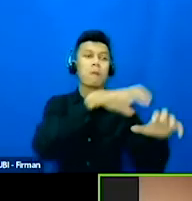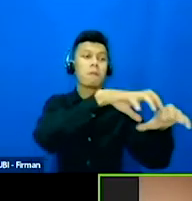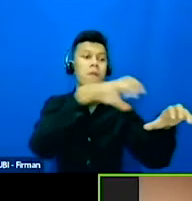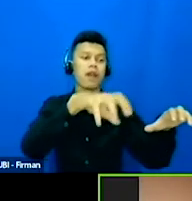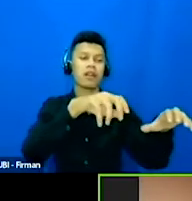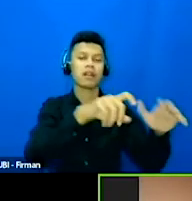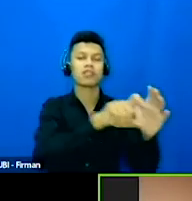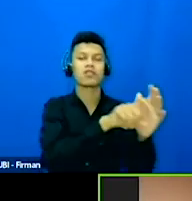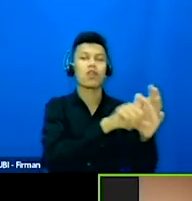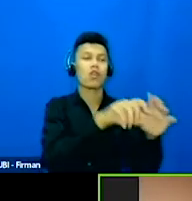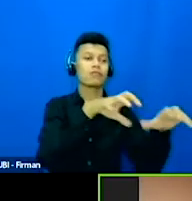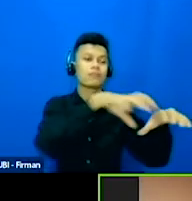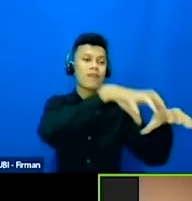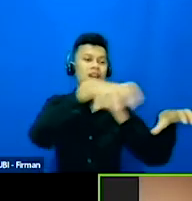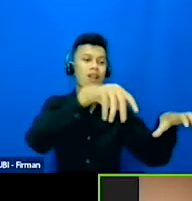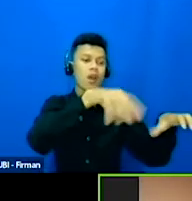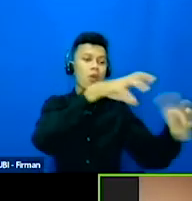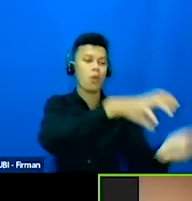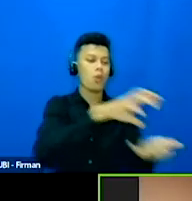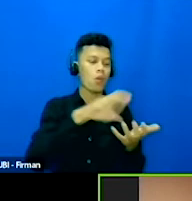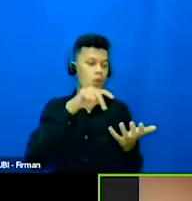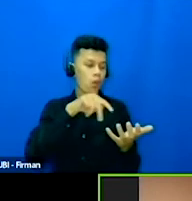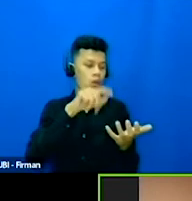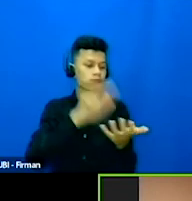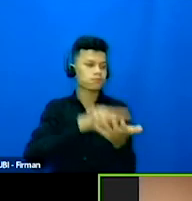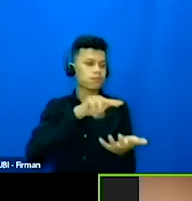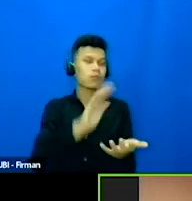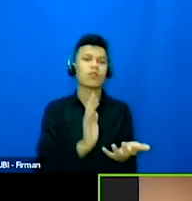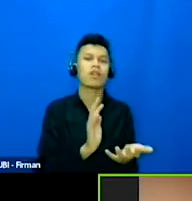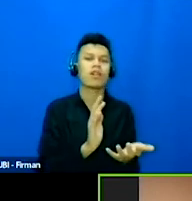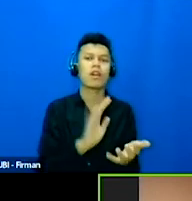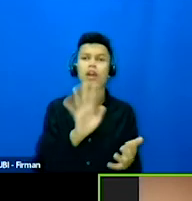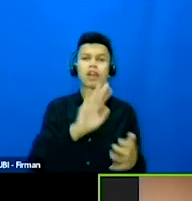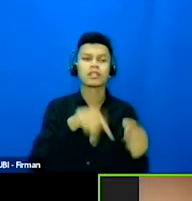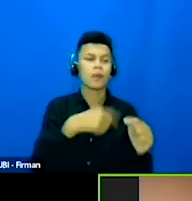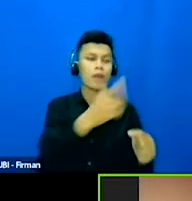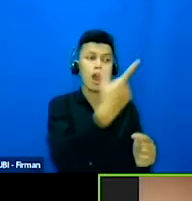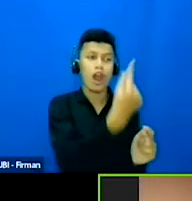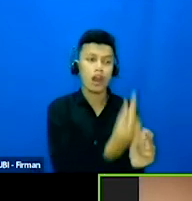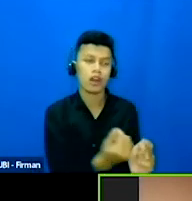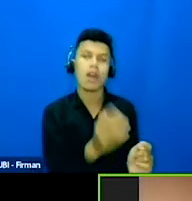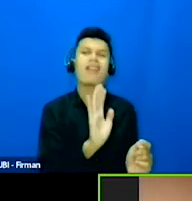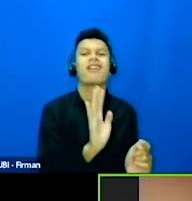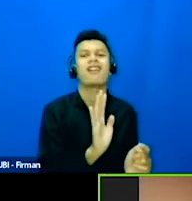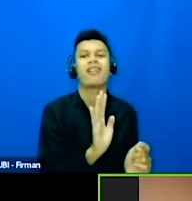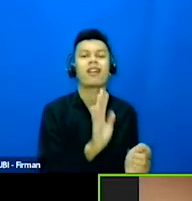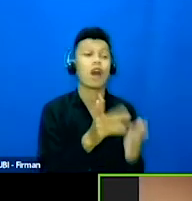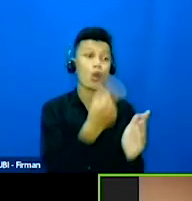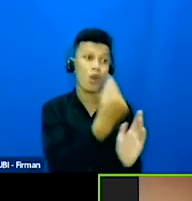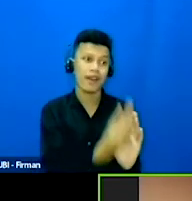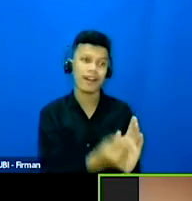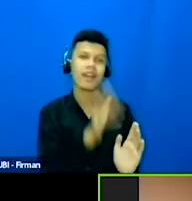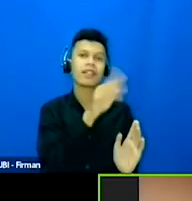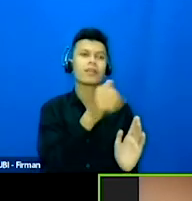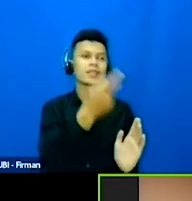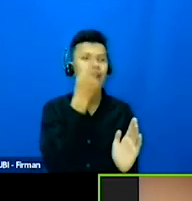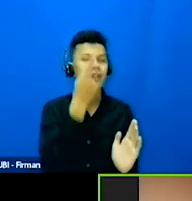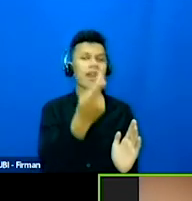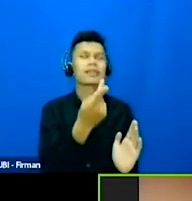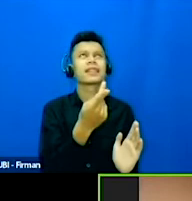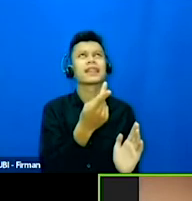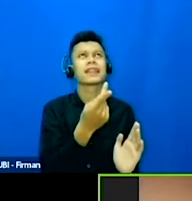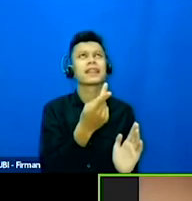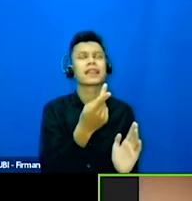ini seperti itu Galuh enggak usah sampai ke harga kalau harga karena tipe ya tinggal lihat ihihih